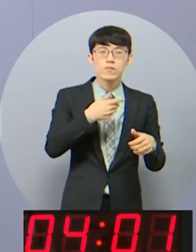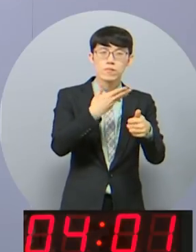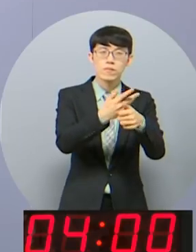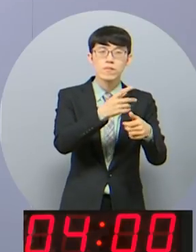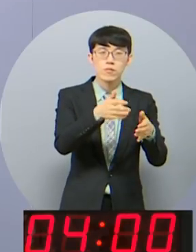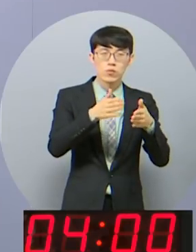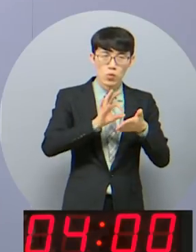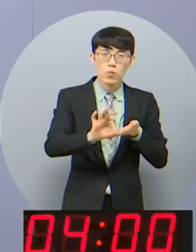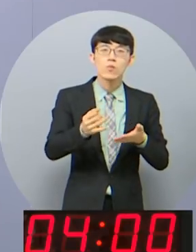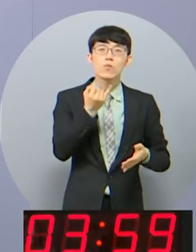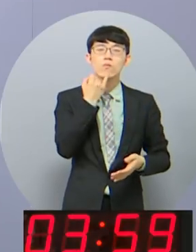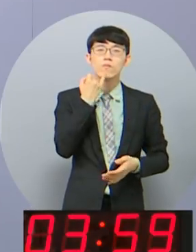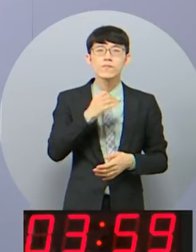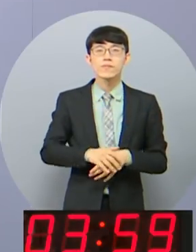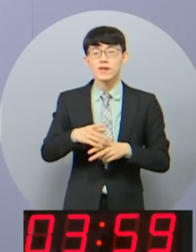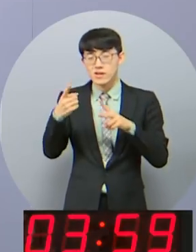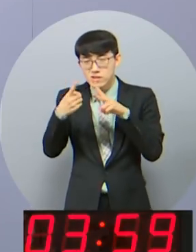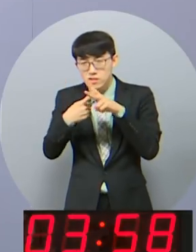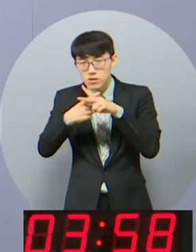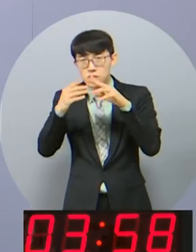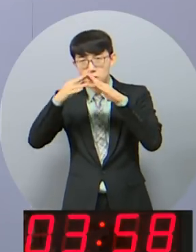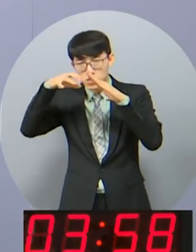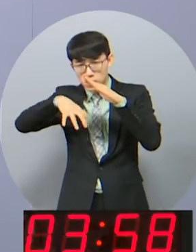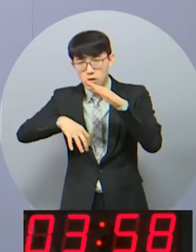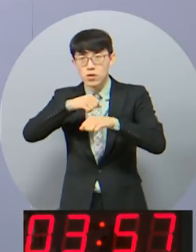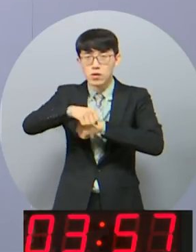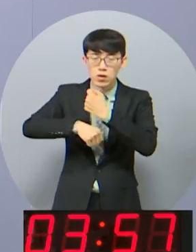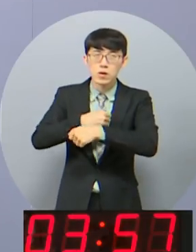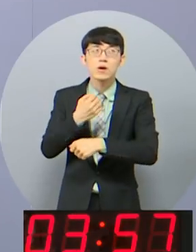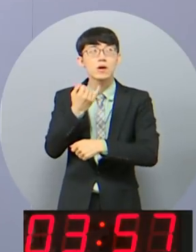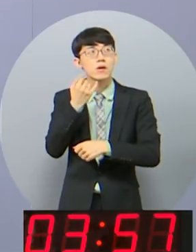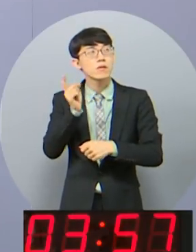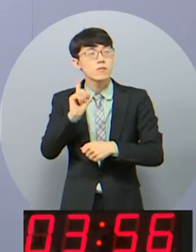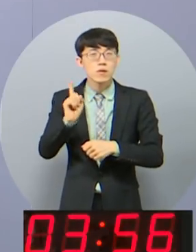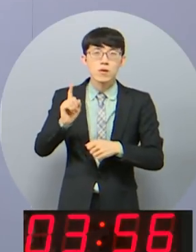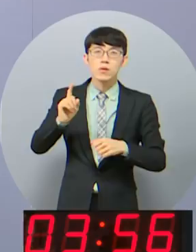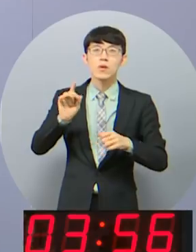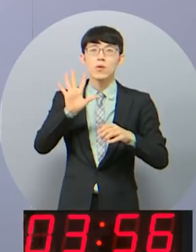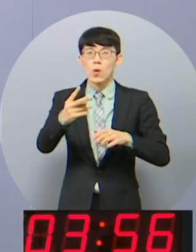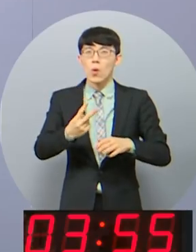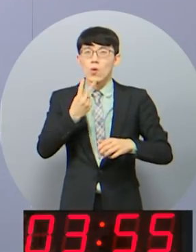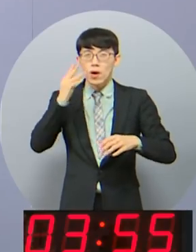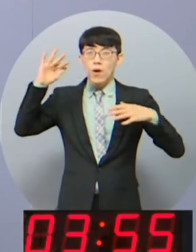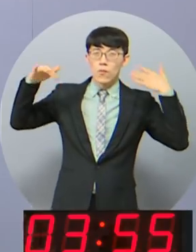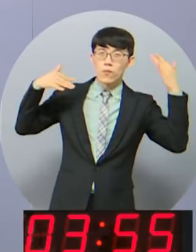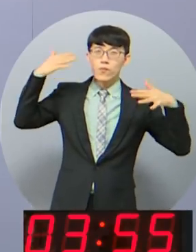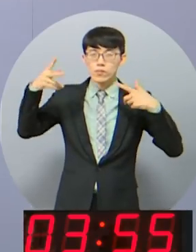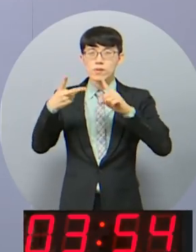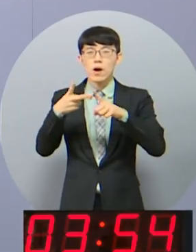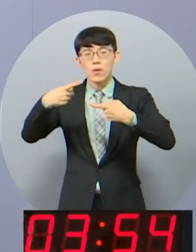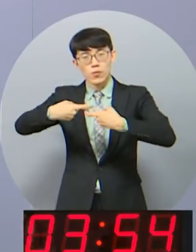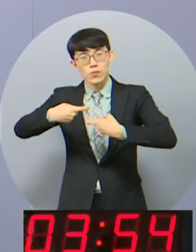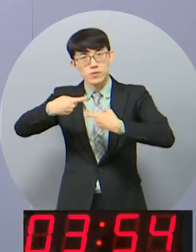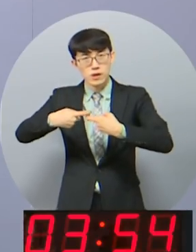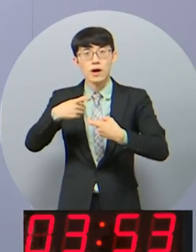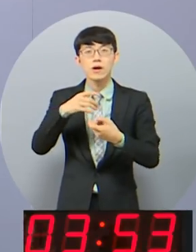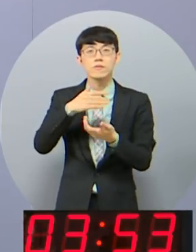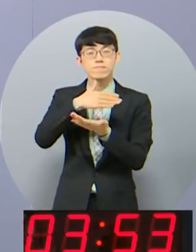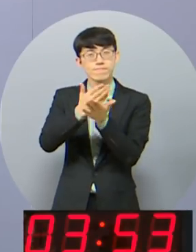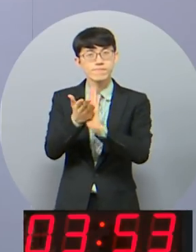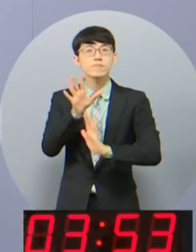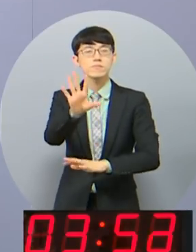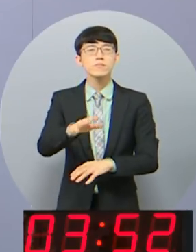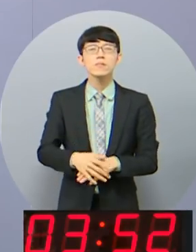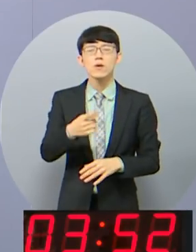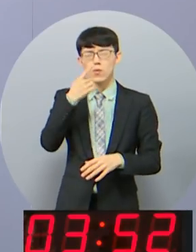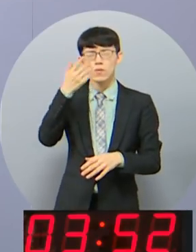室内空间也可以让居民做这个有氧舞蹈或是瑜伽班室内空间的使用。长期以来支持运